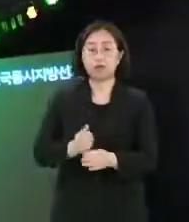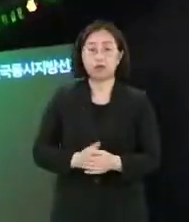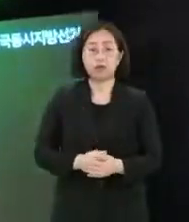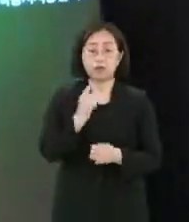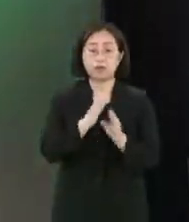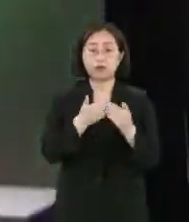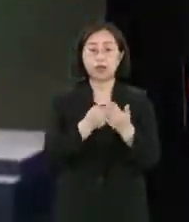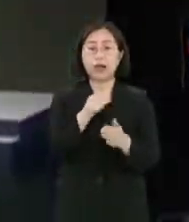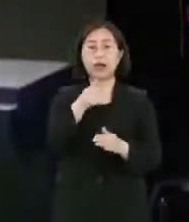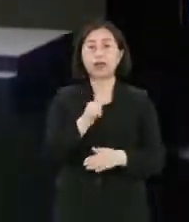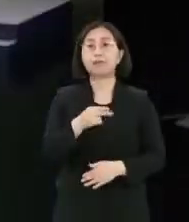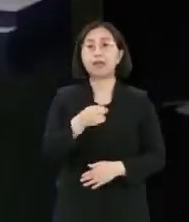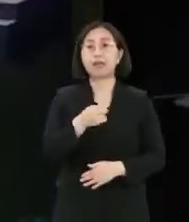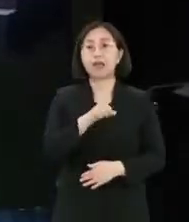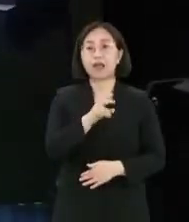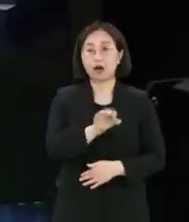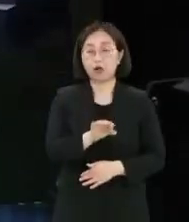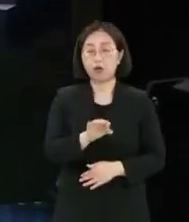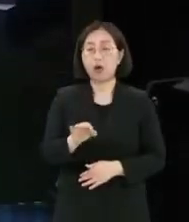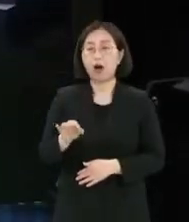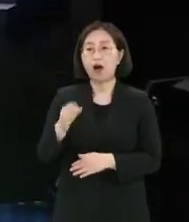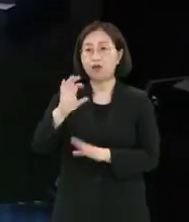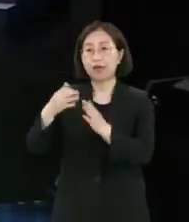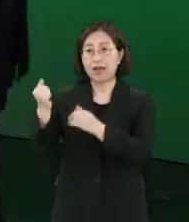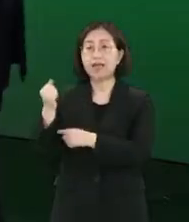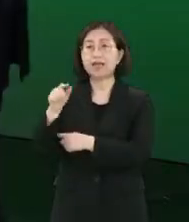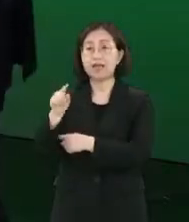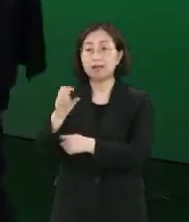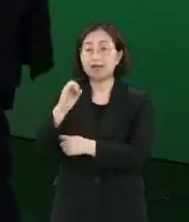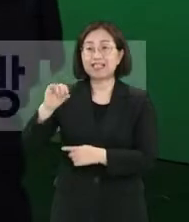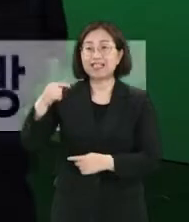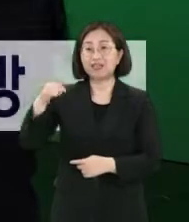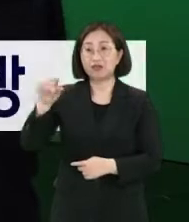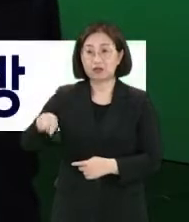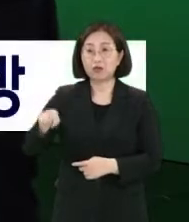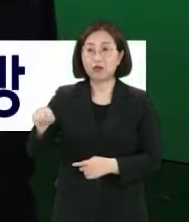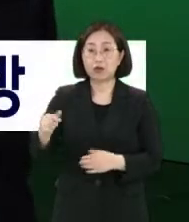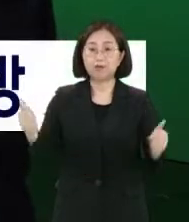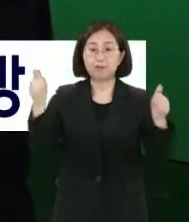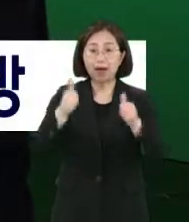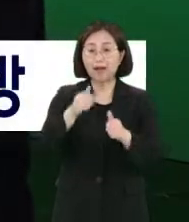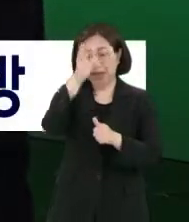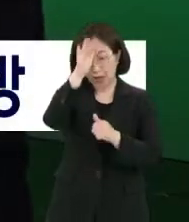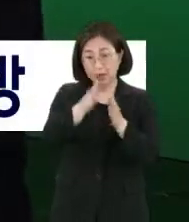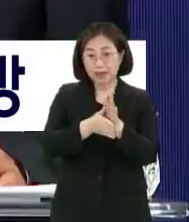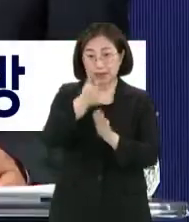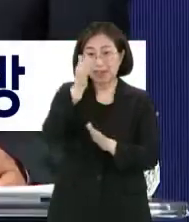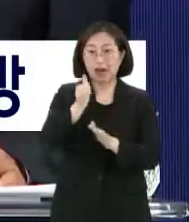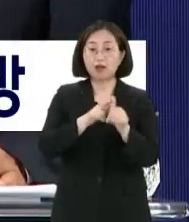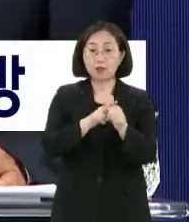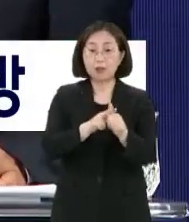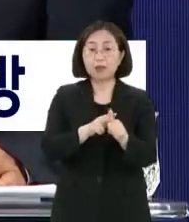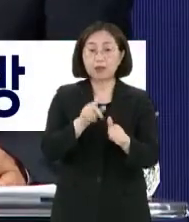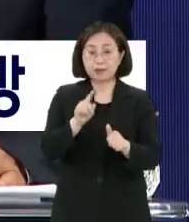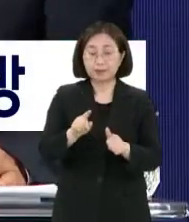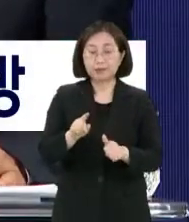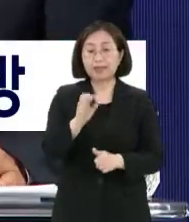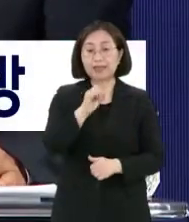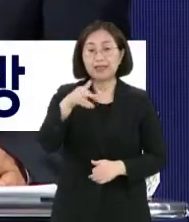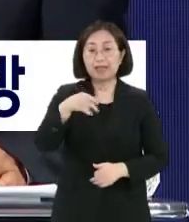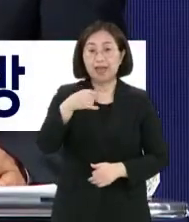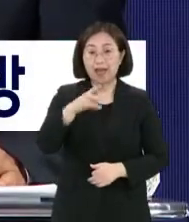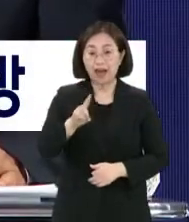민주당 김대영 후보와 국민의힘 이응우 후보가 맞붙은 계룡시장 토론에서는 글로벌 가구 업체 이케아 유치 무산에